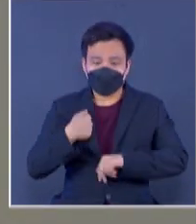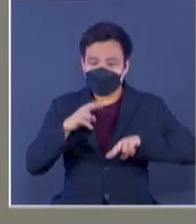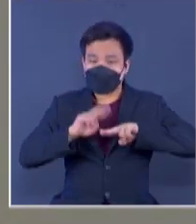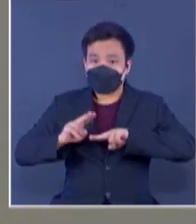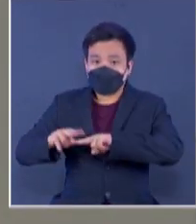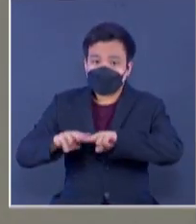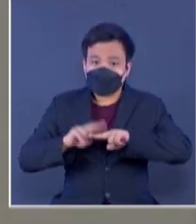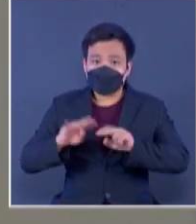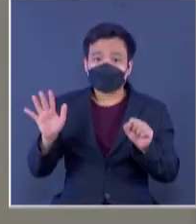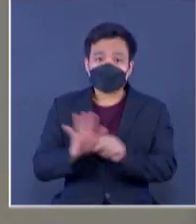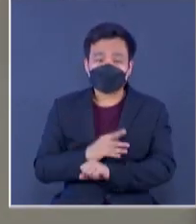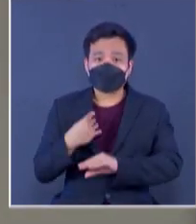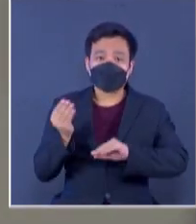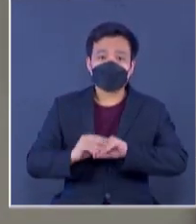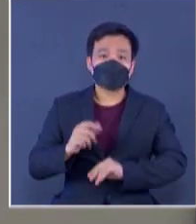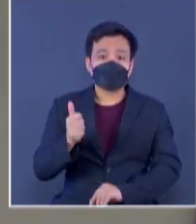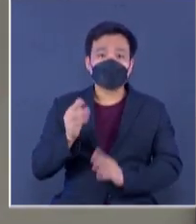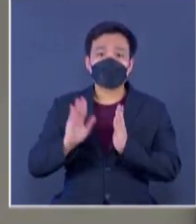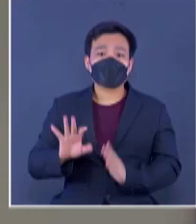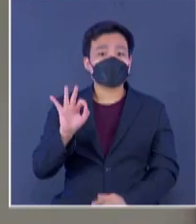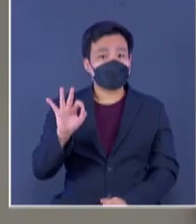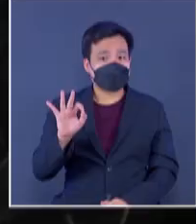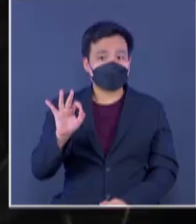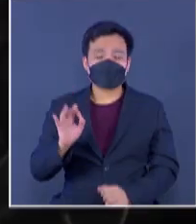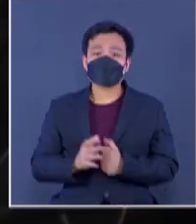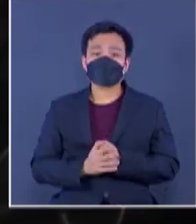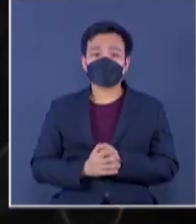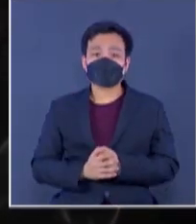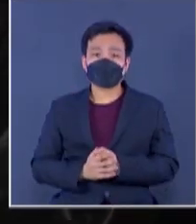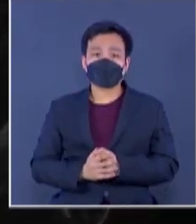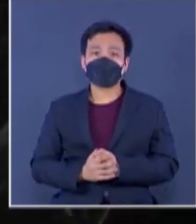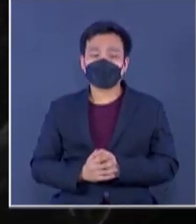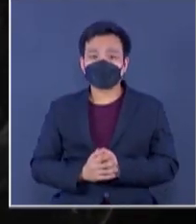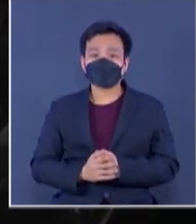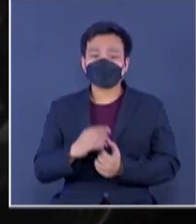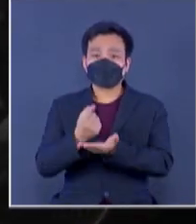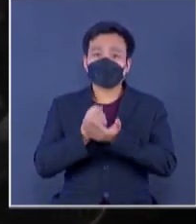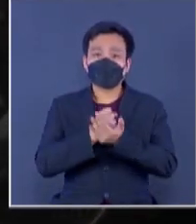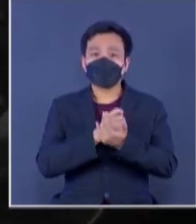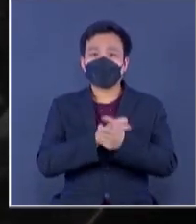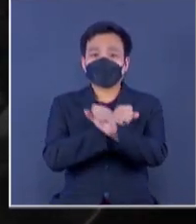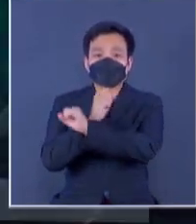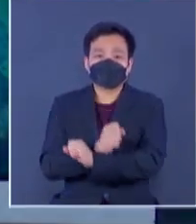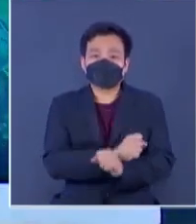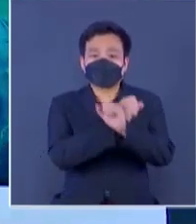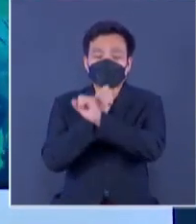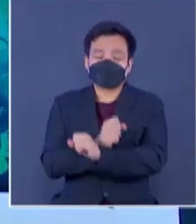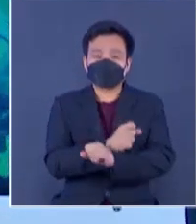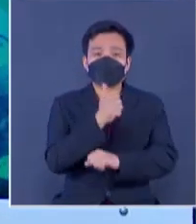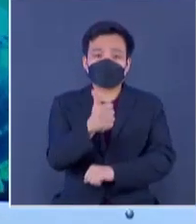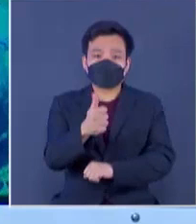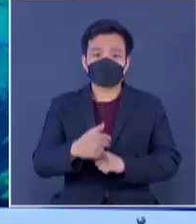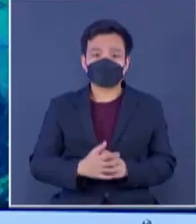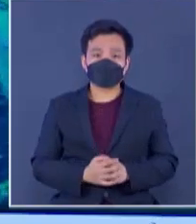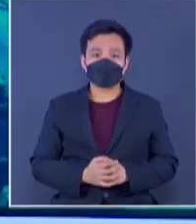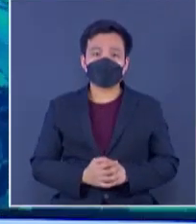ารถลำเลียงผู้โดยสารเพิ่มขึ้นนะคะได้เที่ยวละ9คนค่ะแล้วก็ยังเพิ่มความปลอดภัยให้กับเจ้าหน้าที่ด้วยนะคะ นี่คือ HEPA